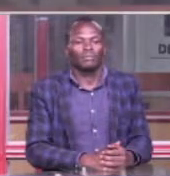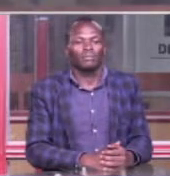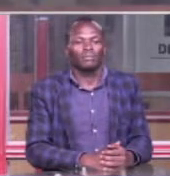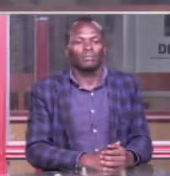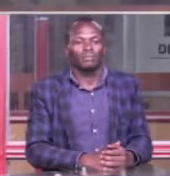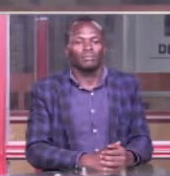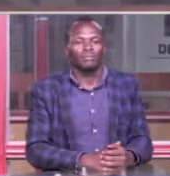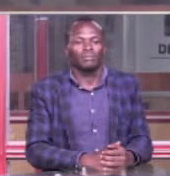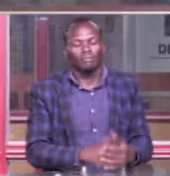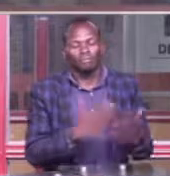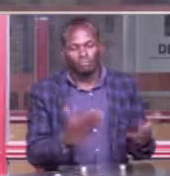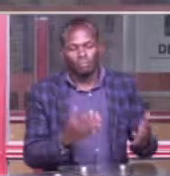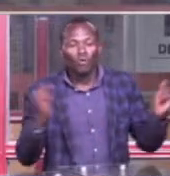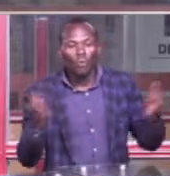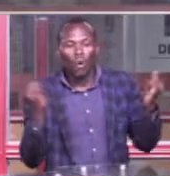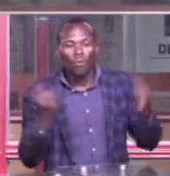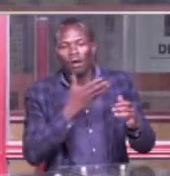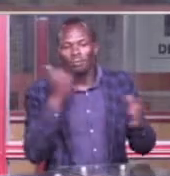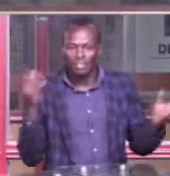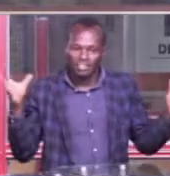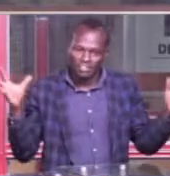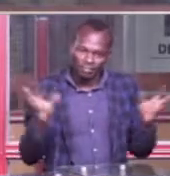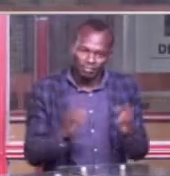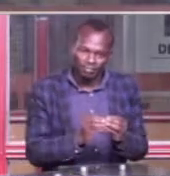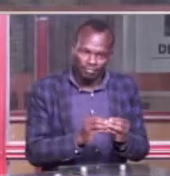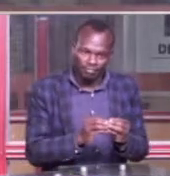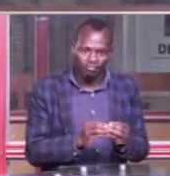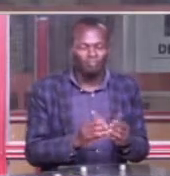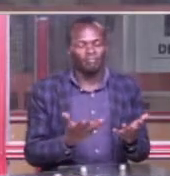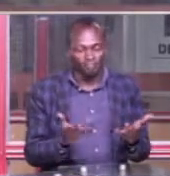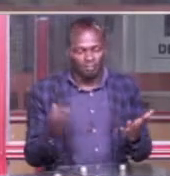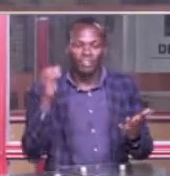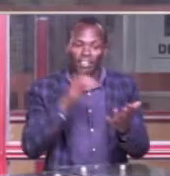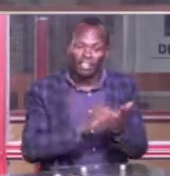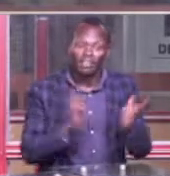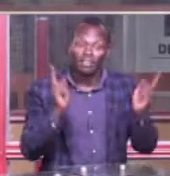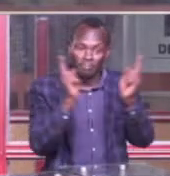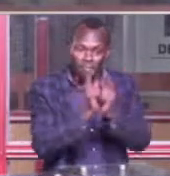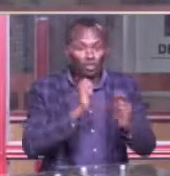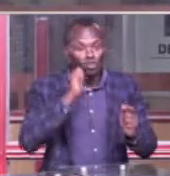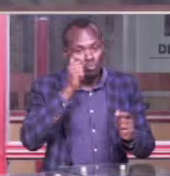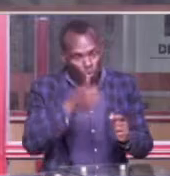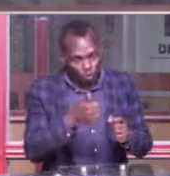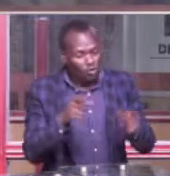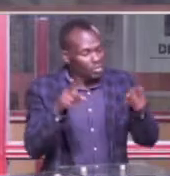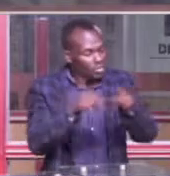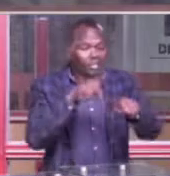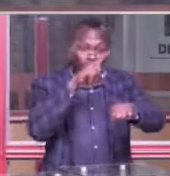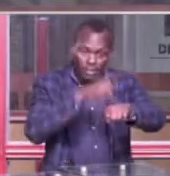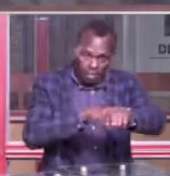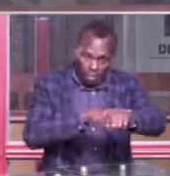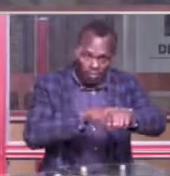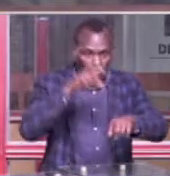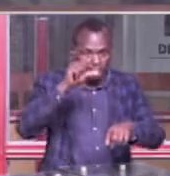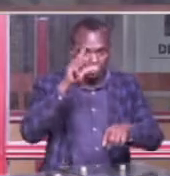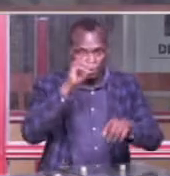Wewao, tugenda kufundikirirawo Amasukkulumu agoluna ku lwalero. Ayitudde mu twambalagano na kulugenda kubera lwancha mu kiseera ky'ekimu eky'Amasukkulumu.